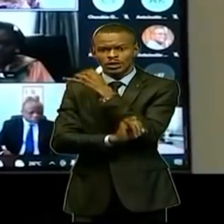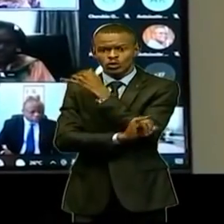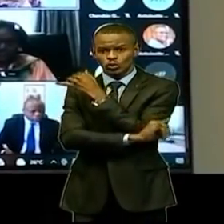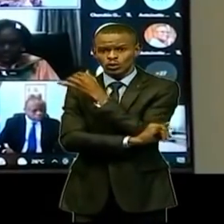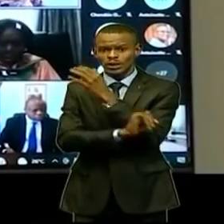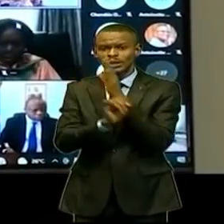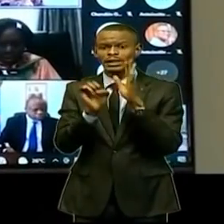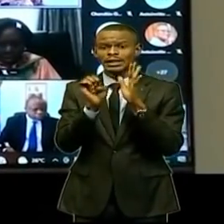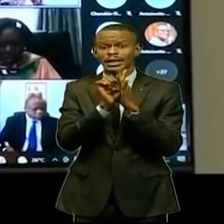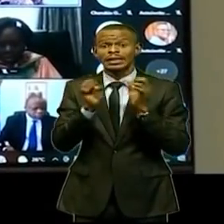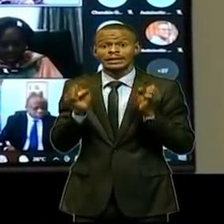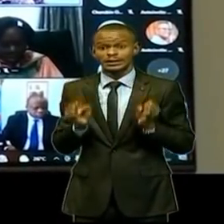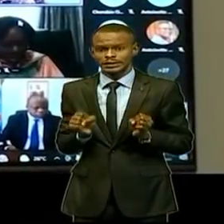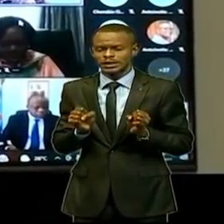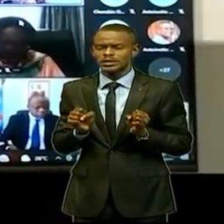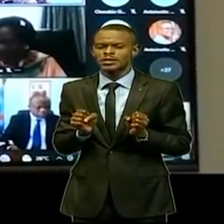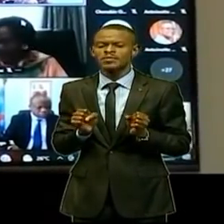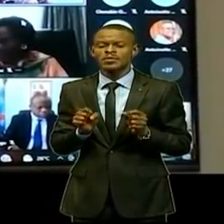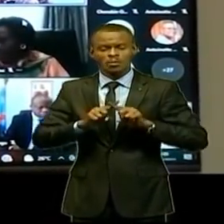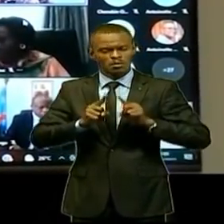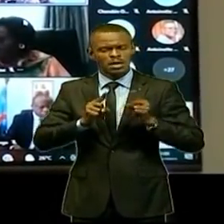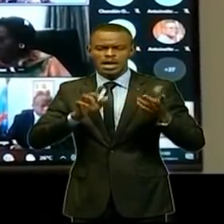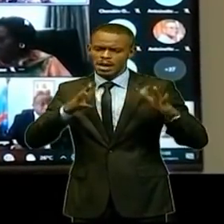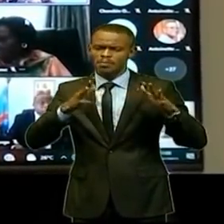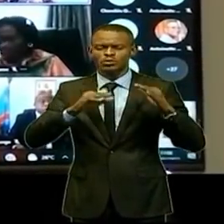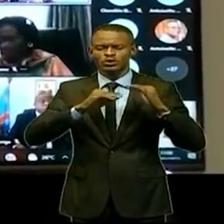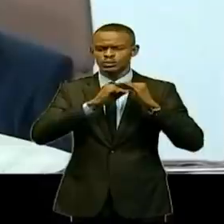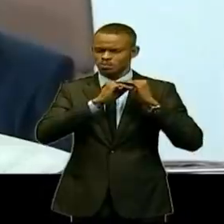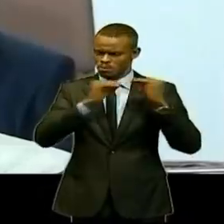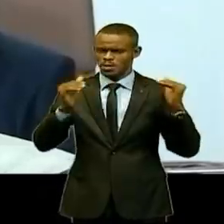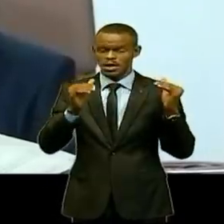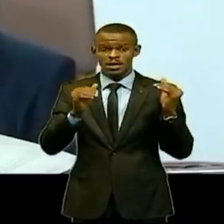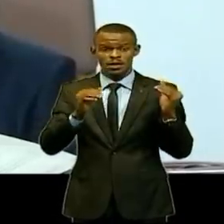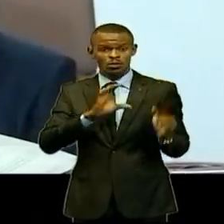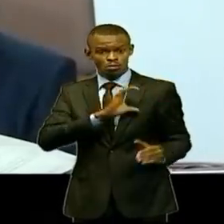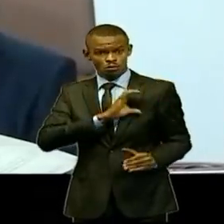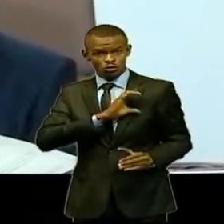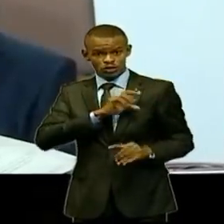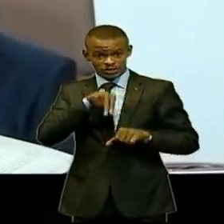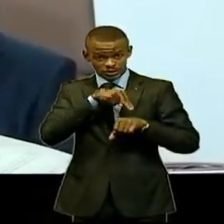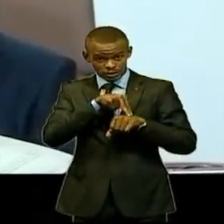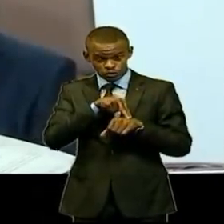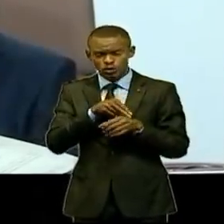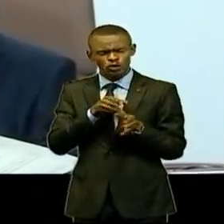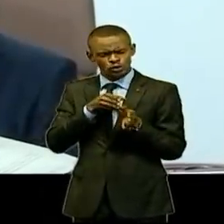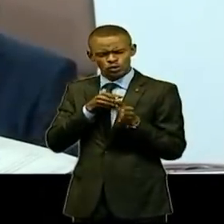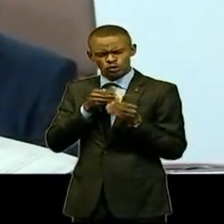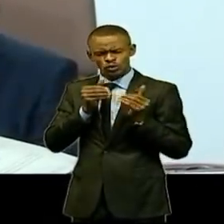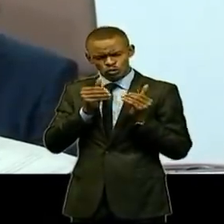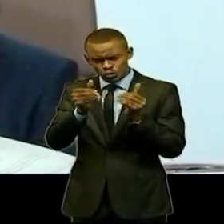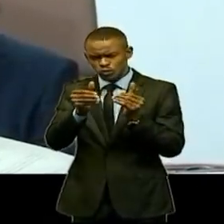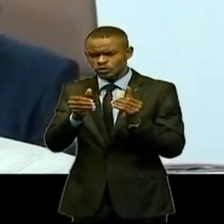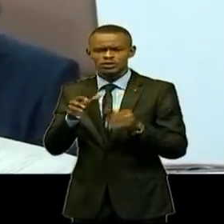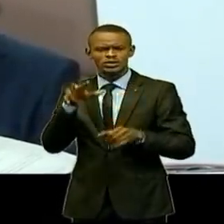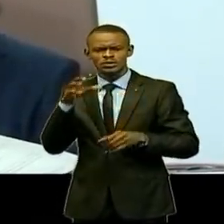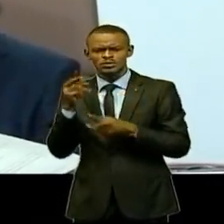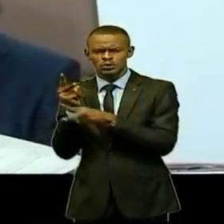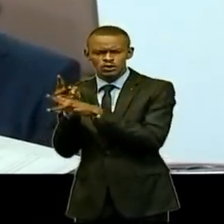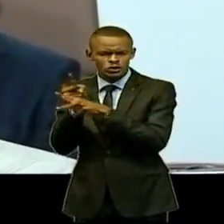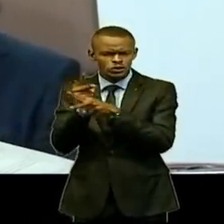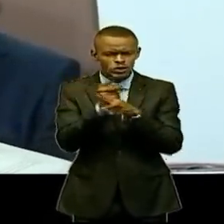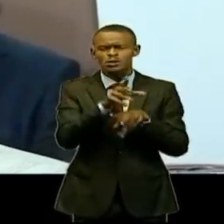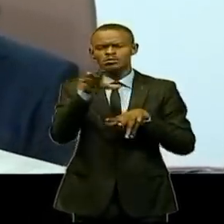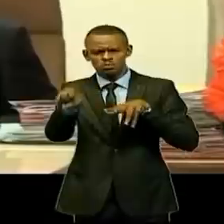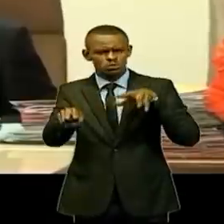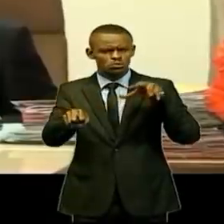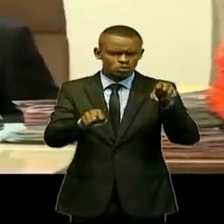congolaise poursuit également des opérations de lutte contre toute forme de criminalité. L'état d'esprit de la population a